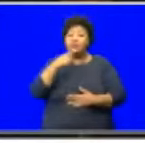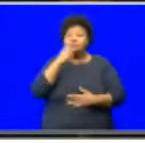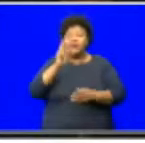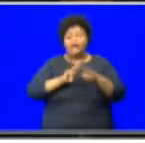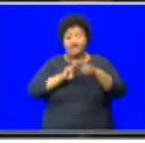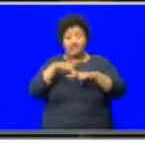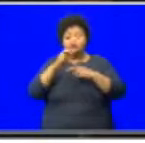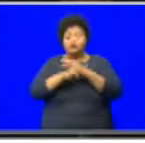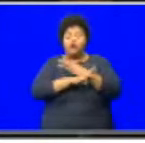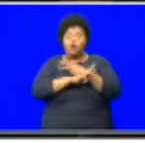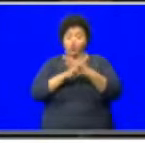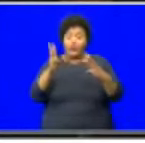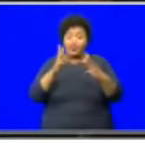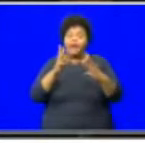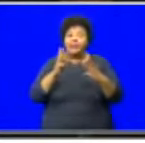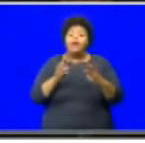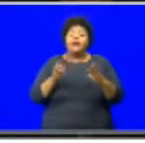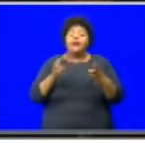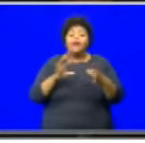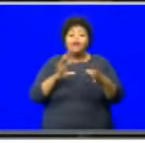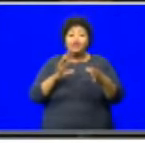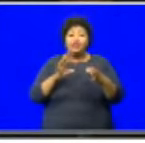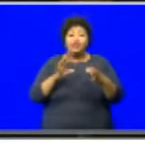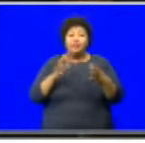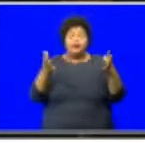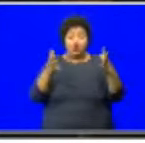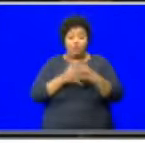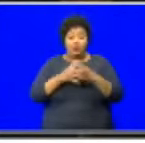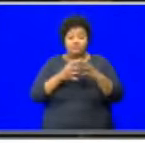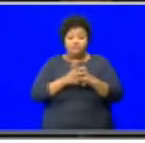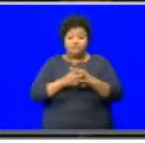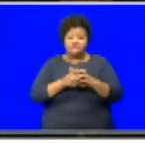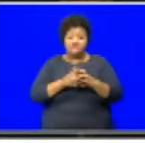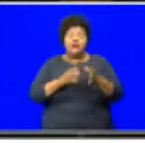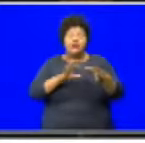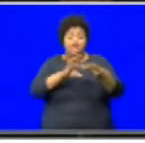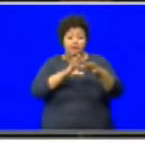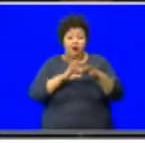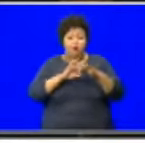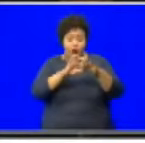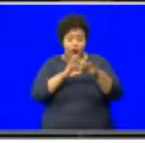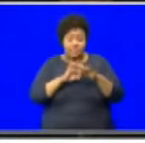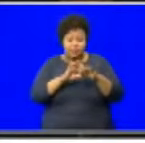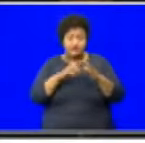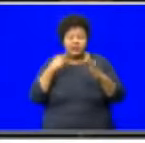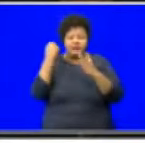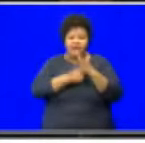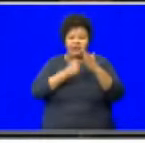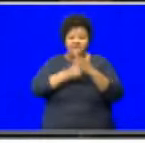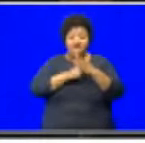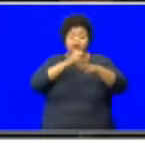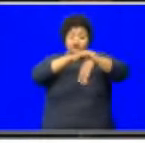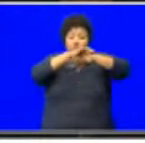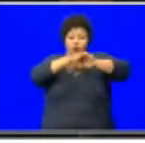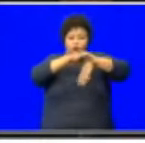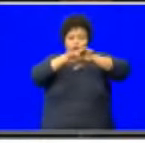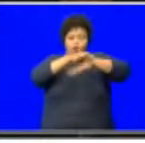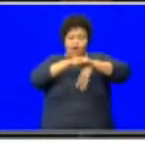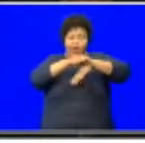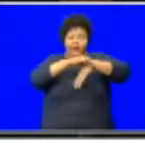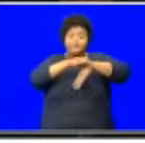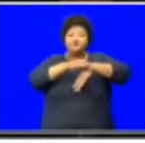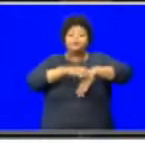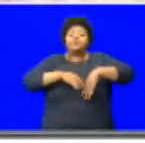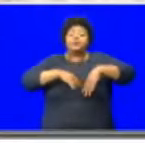lelitako batawubamba umhlangano nenhlangano lebuke sifo samalala eveva emaveni lamathafu lekulive leMozambique eSwatini kanye